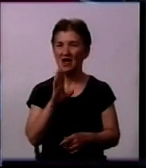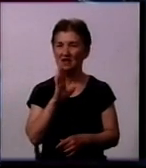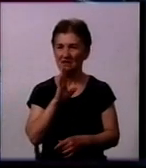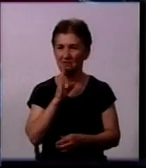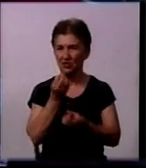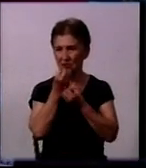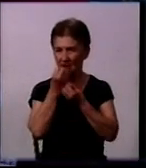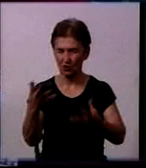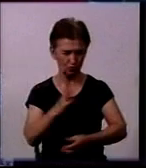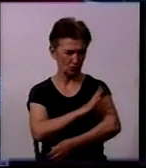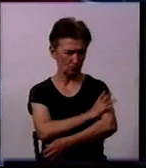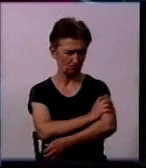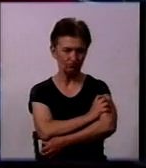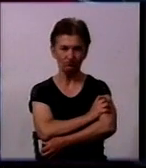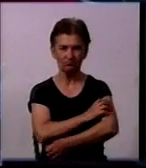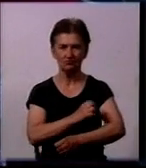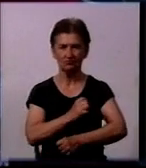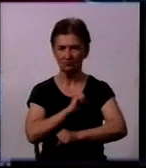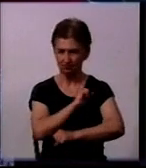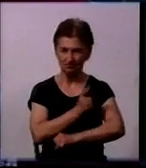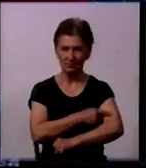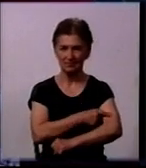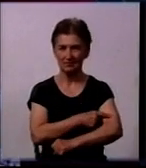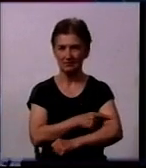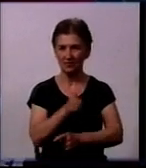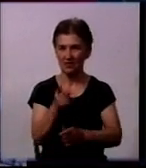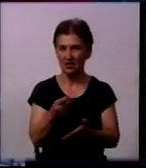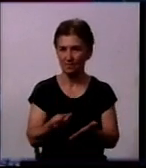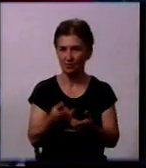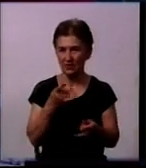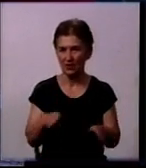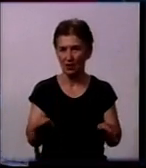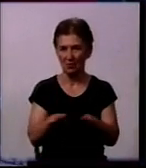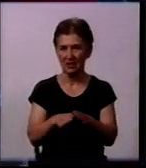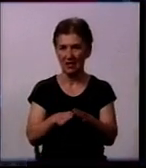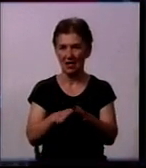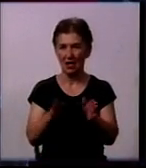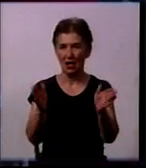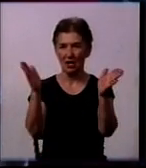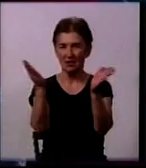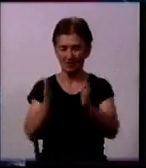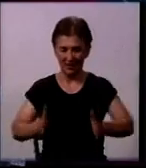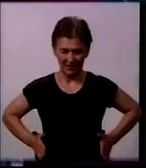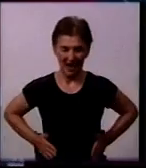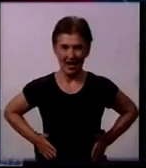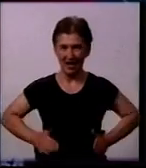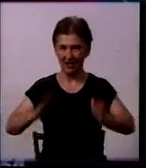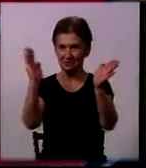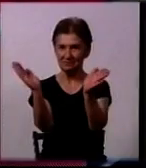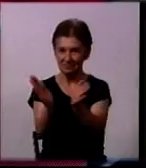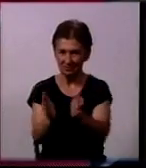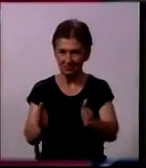м'язовою статурою добре просушені. Тобто якість оцінки пропорція V-подібна спина, вузька талія, добре прокачені, опрацьовані